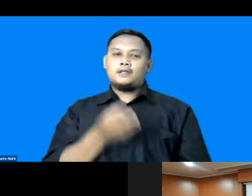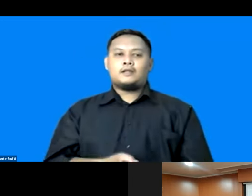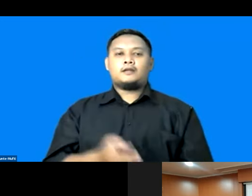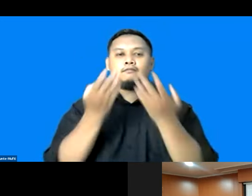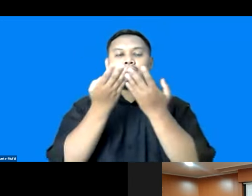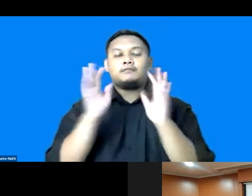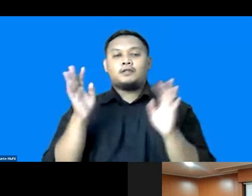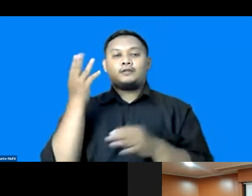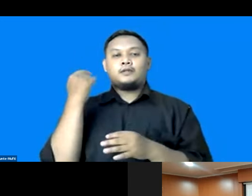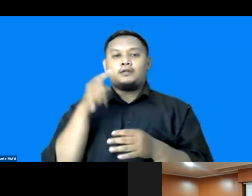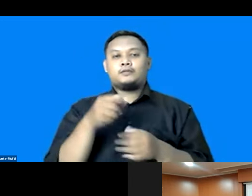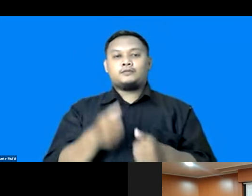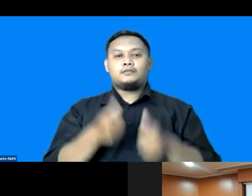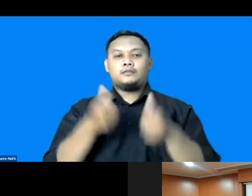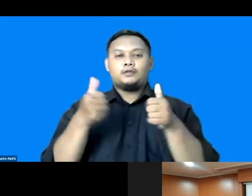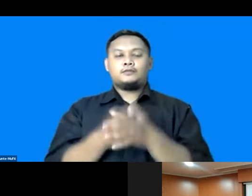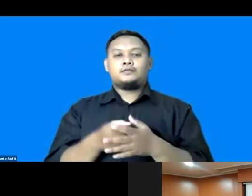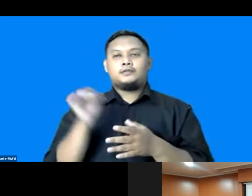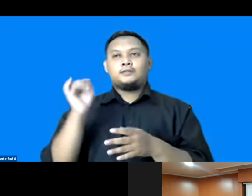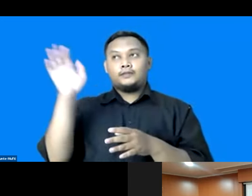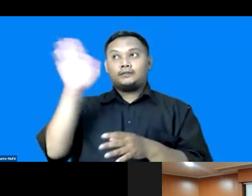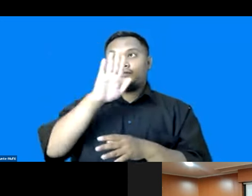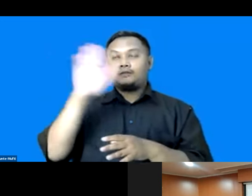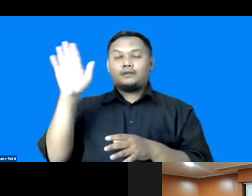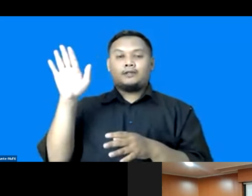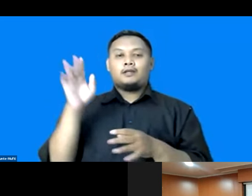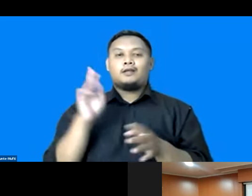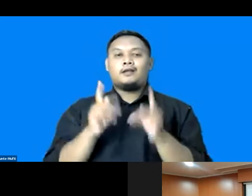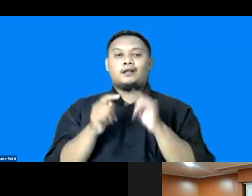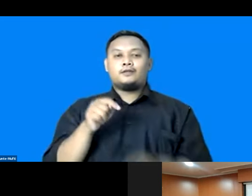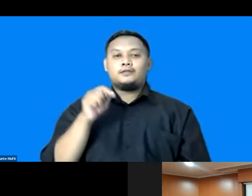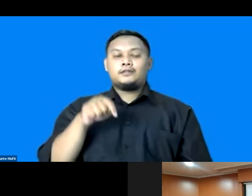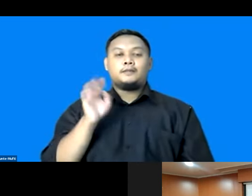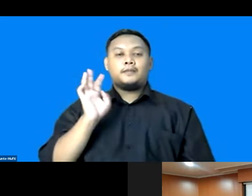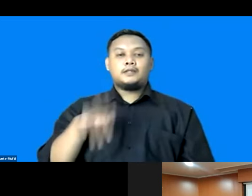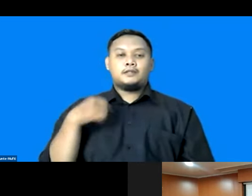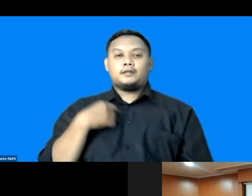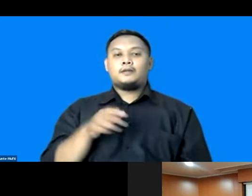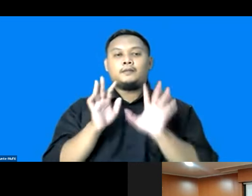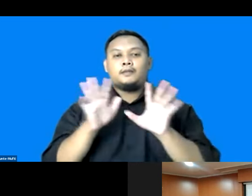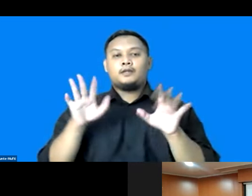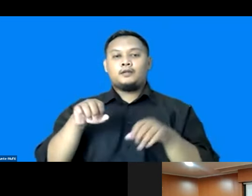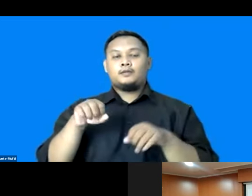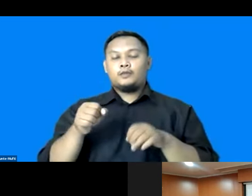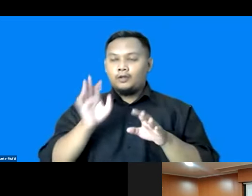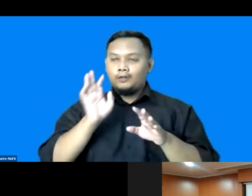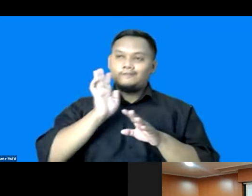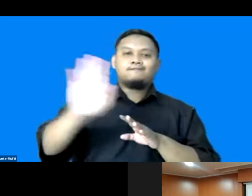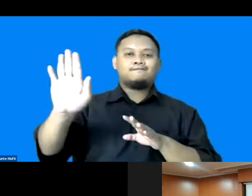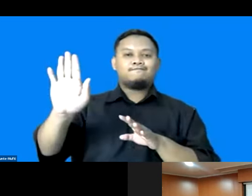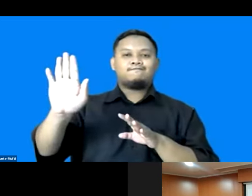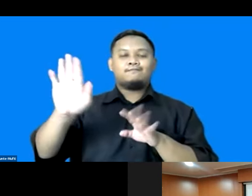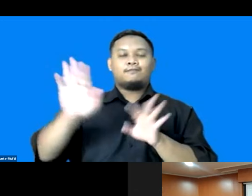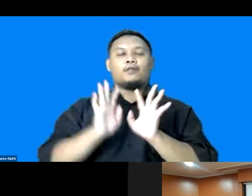juga tadi itu sangat baik, pintu dan jendela, karena kalau di sini memang masih banyak yang dibukanya dorong keluar. Nah, itu